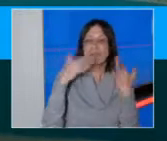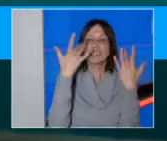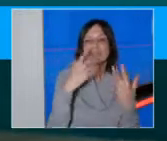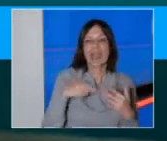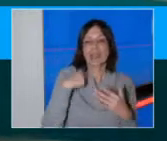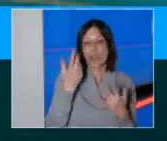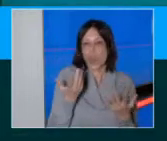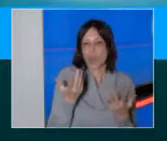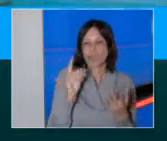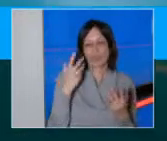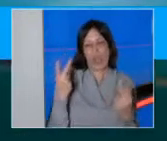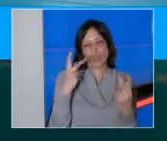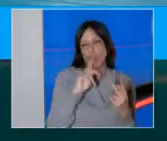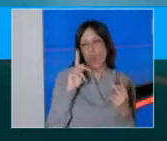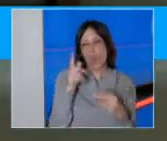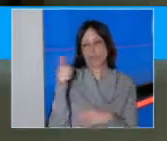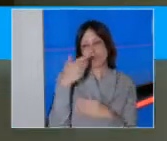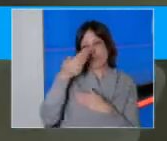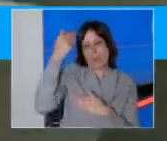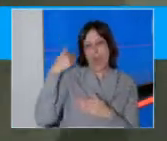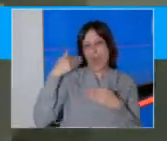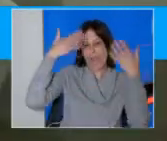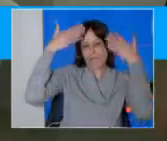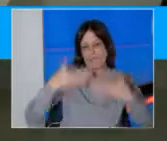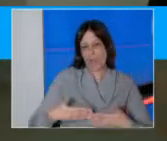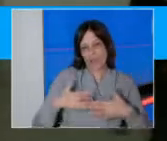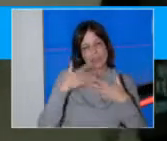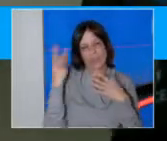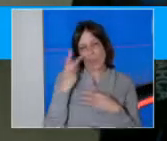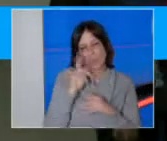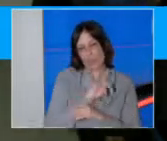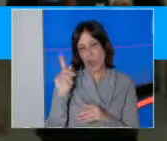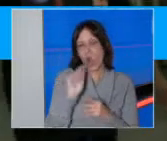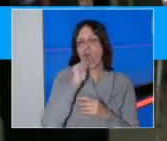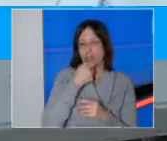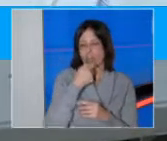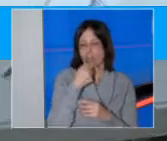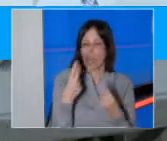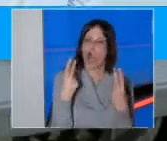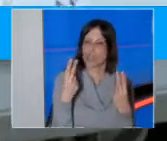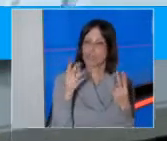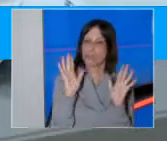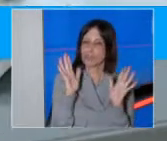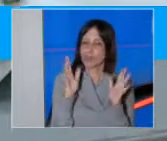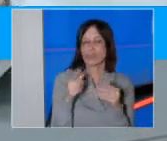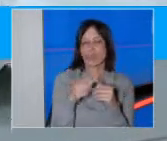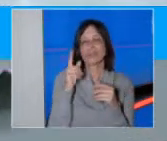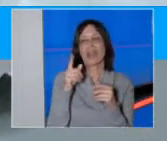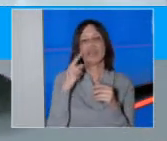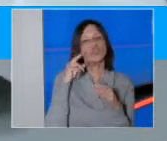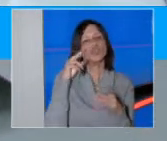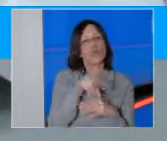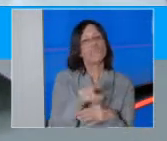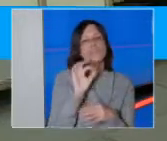שלא לא מצלמות מאחורי הפרגוד, כן, זה חשוב להבהיר. החשאיות היא חשובה מאוד, אבל השקיפות